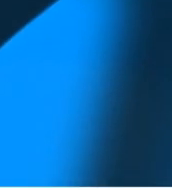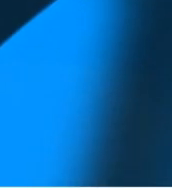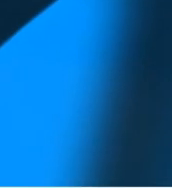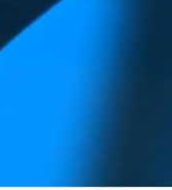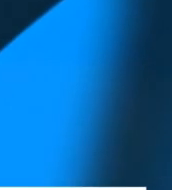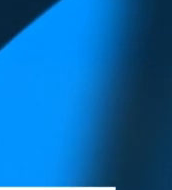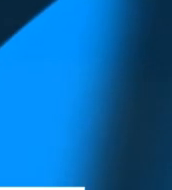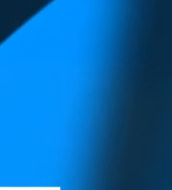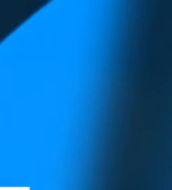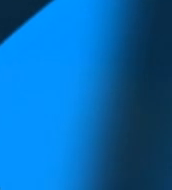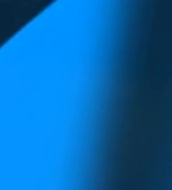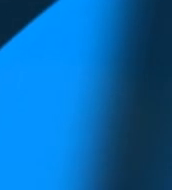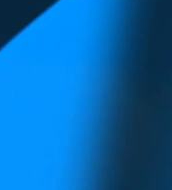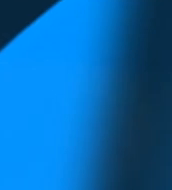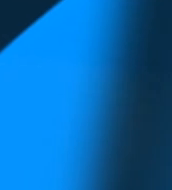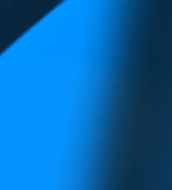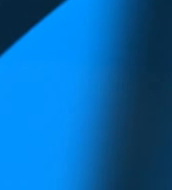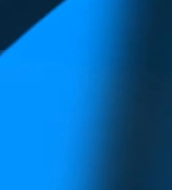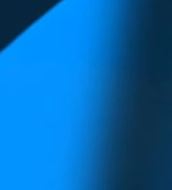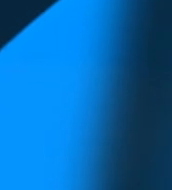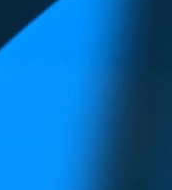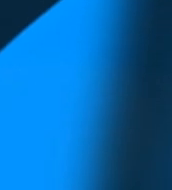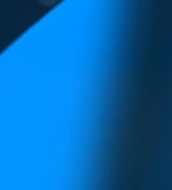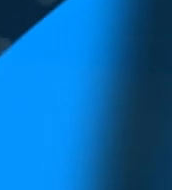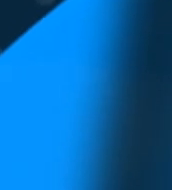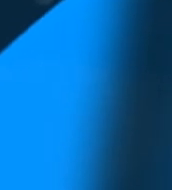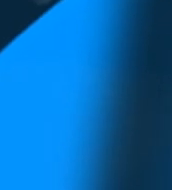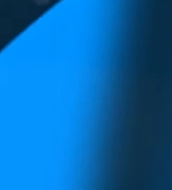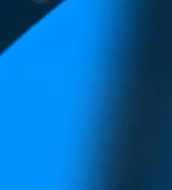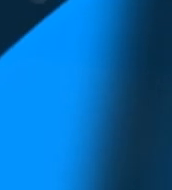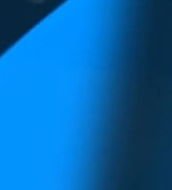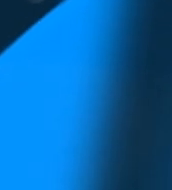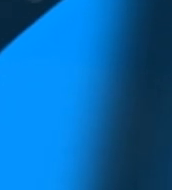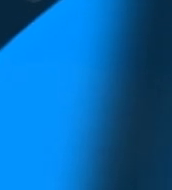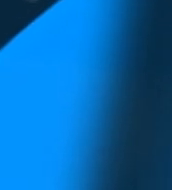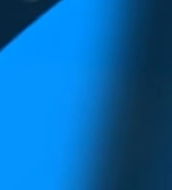අලුත් වීඩියෝ ගැන මුලින්ම දැනගන්න මෙම සීනුව ක්ලික් කරන්න.